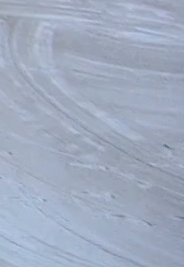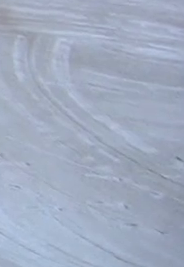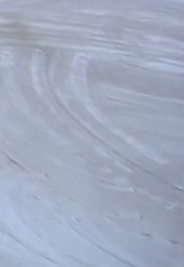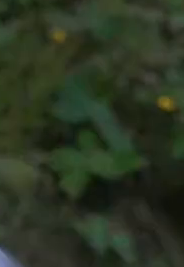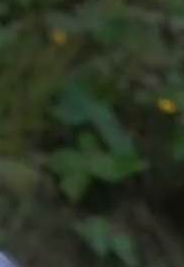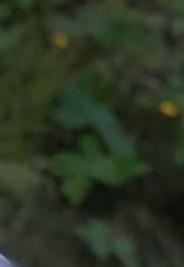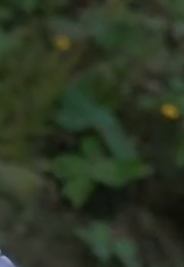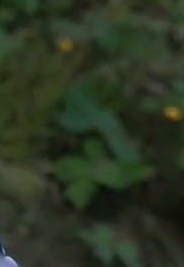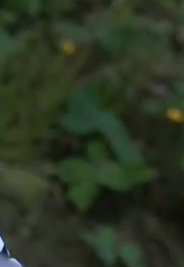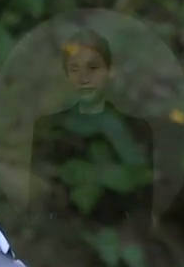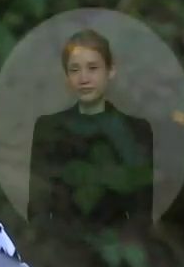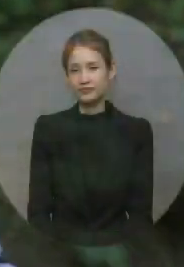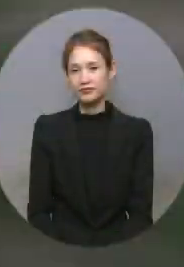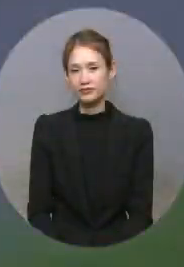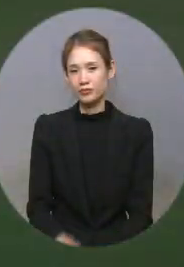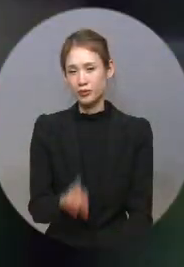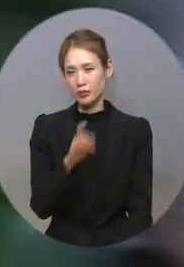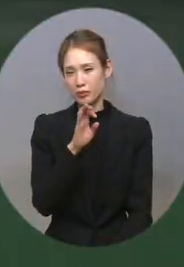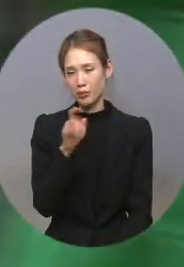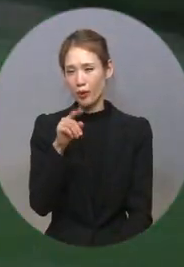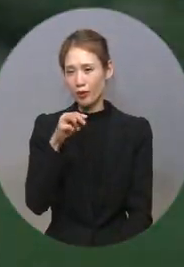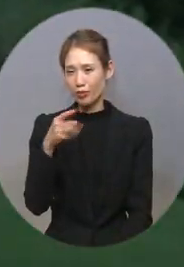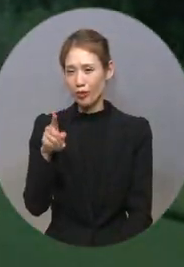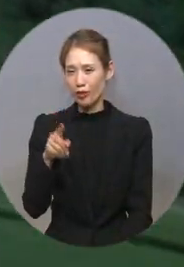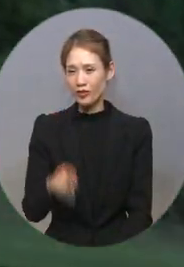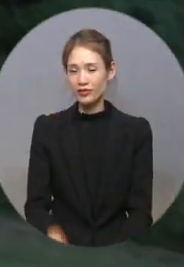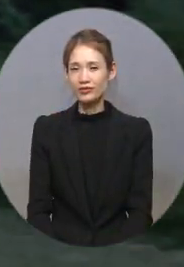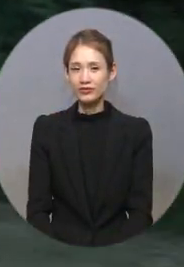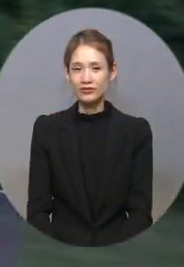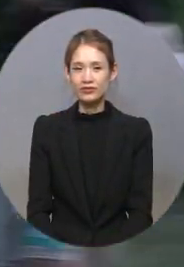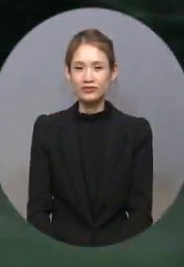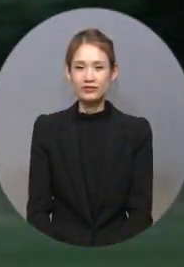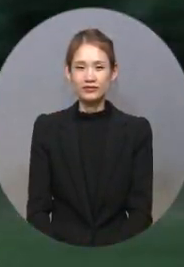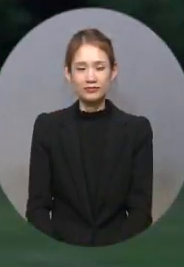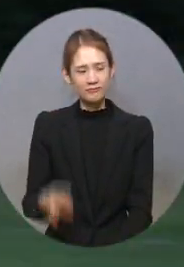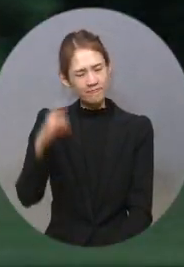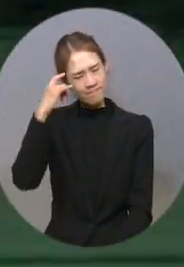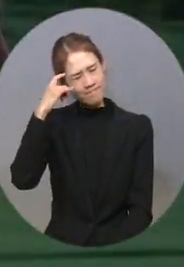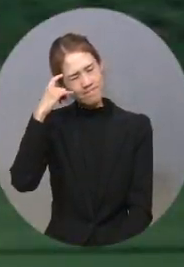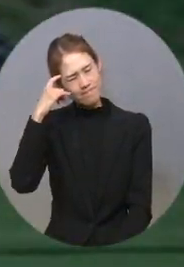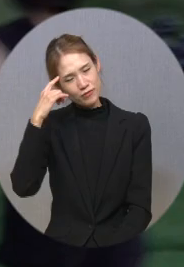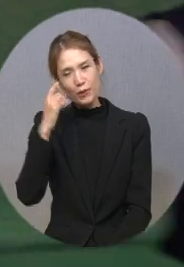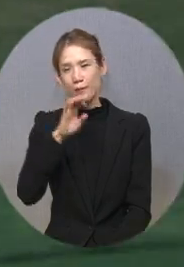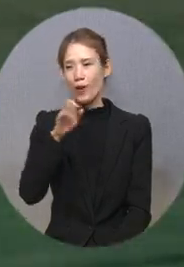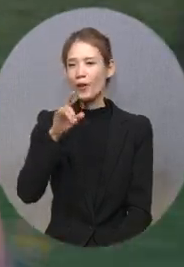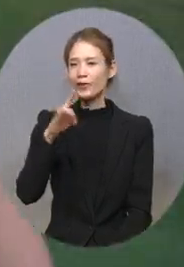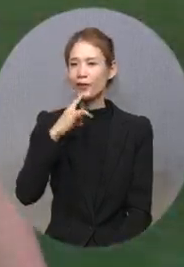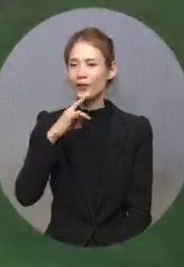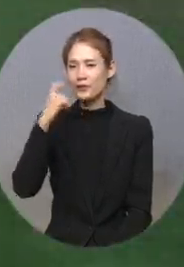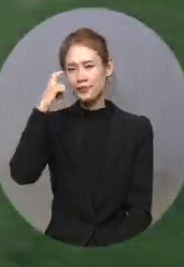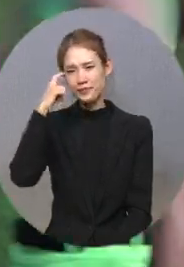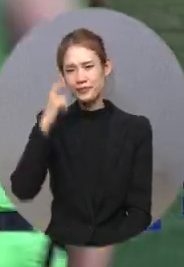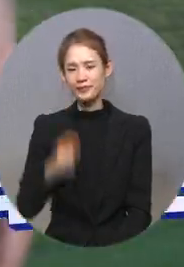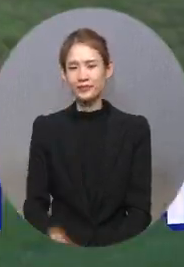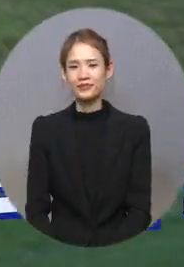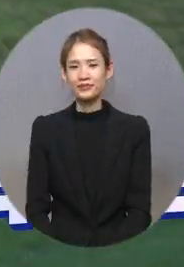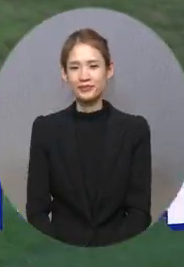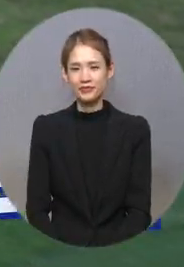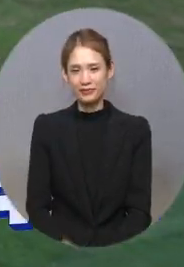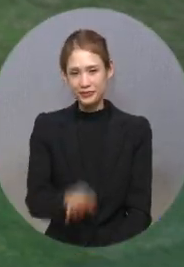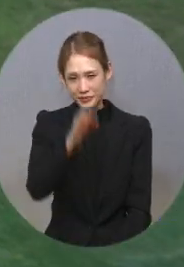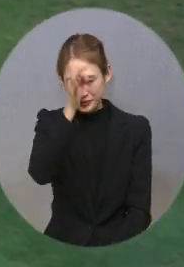끼에. 근데 저기서 퍼터로 머릿속에 퍼터밖에 없어. 퍼터